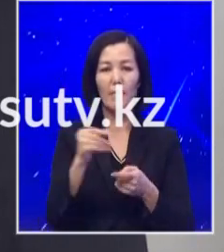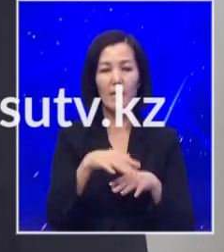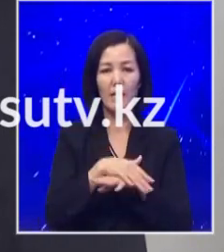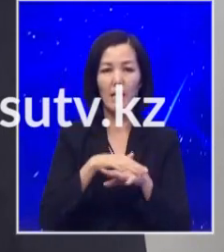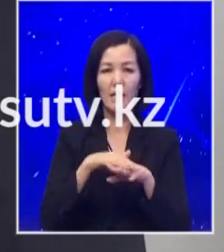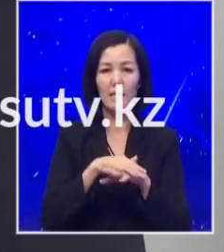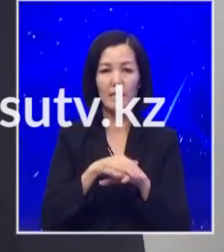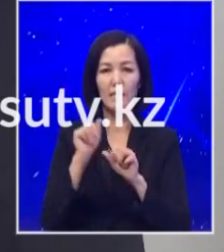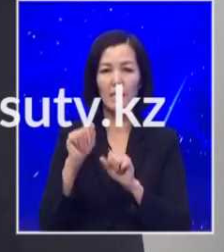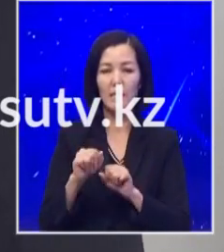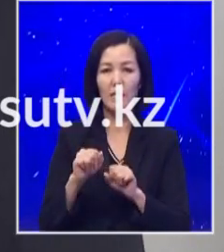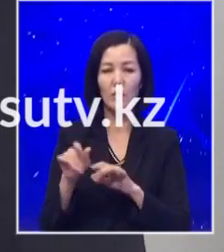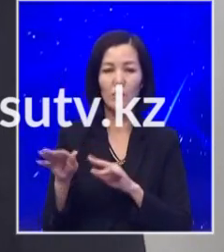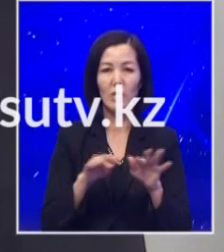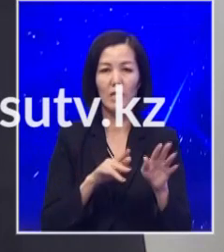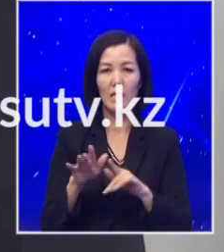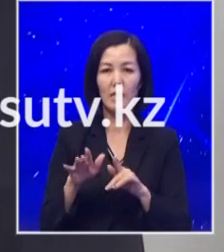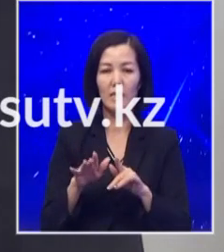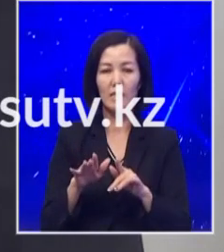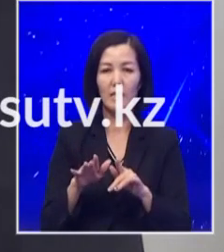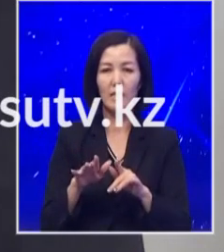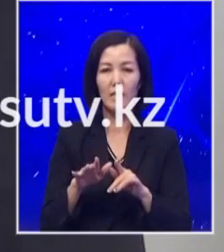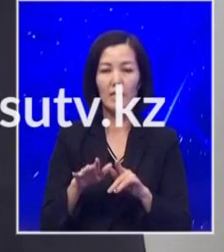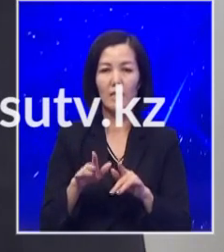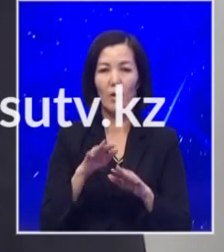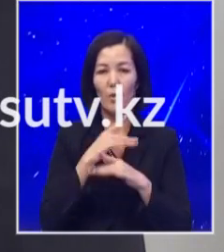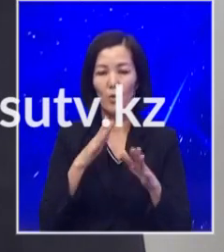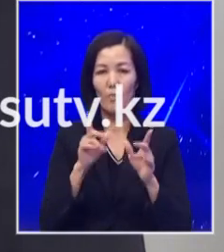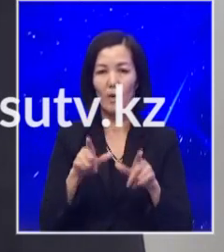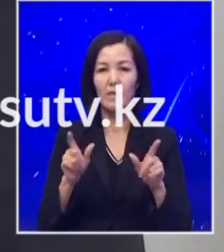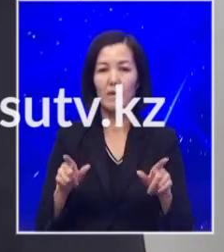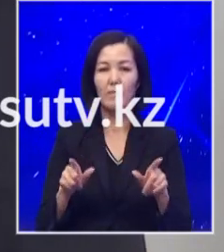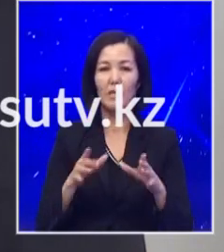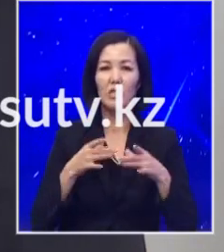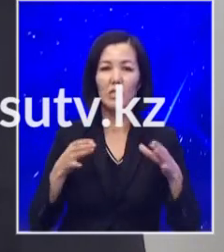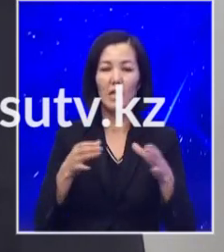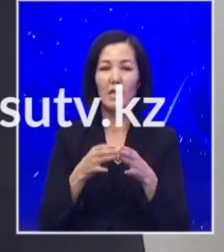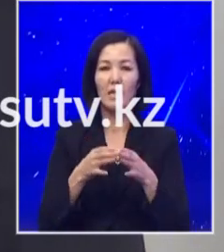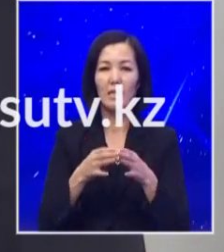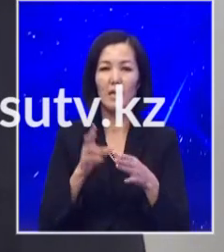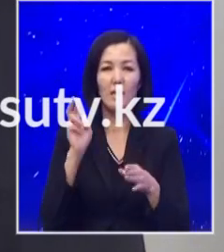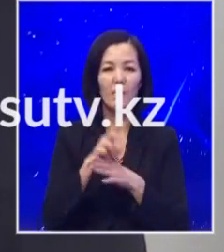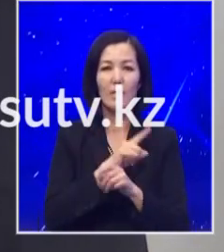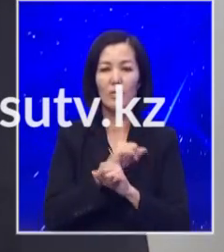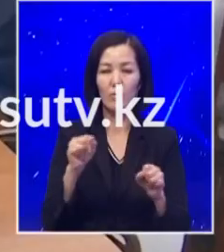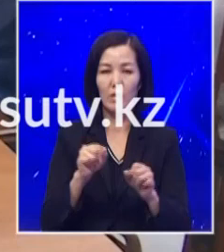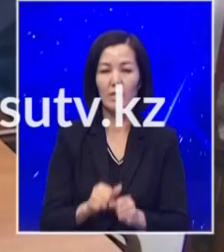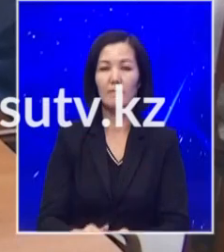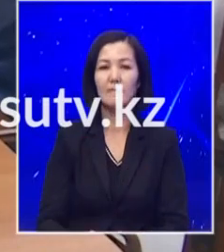халықты сақтандыру шараларын қолданып, көп адамның жиналған жерлеріне бармауларына